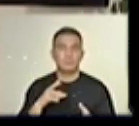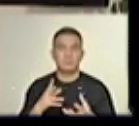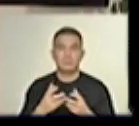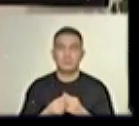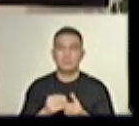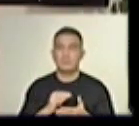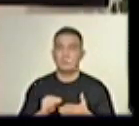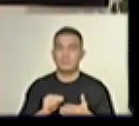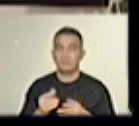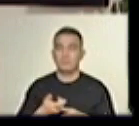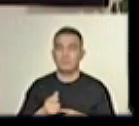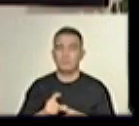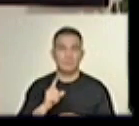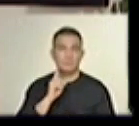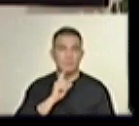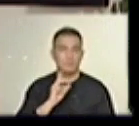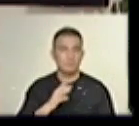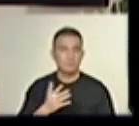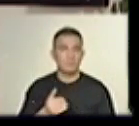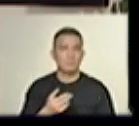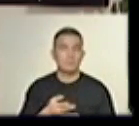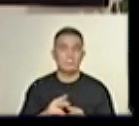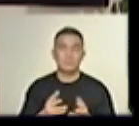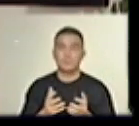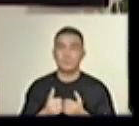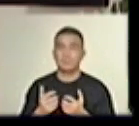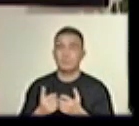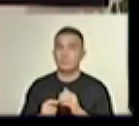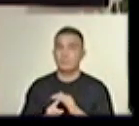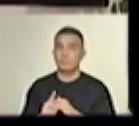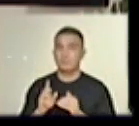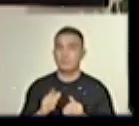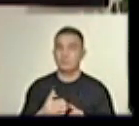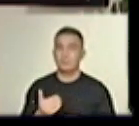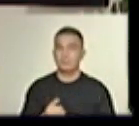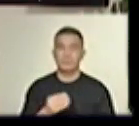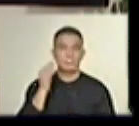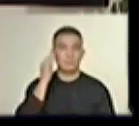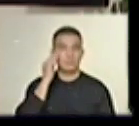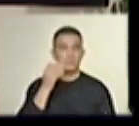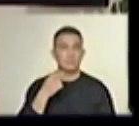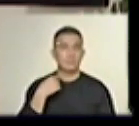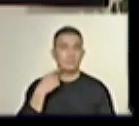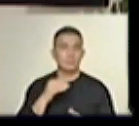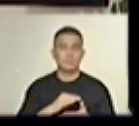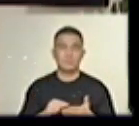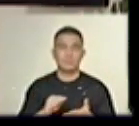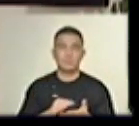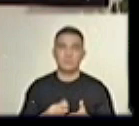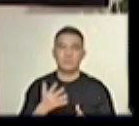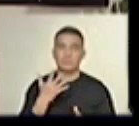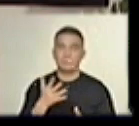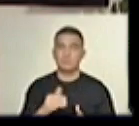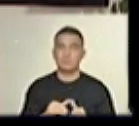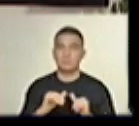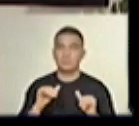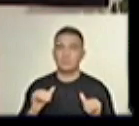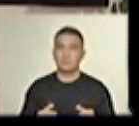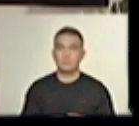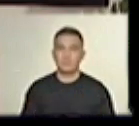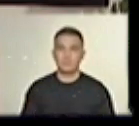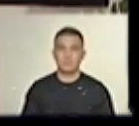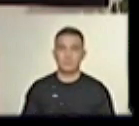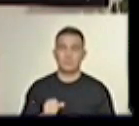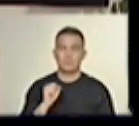hisoblasak qulayroq bo'ladi. Endi esa hisoblashni boshlaymiz. Ifodani yozib olamiz. 5 ko'paytirilgan A